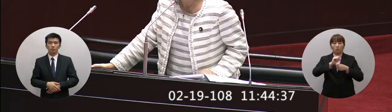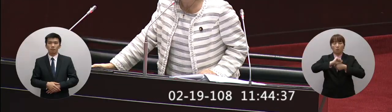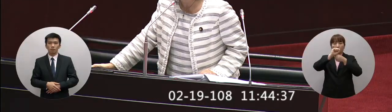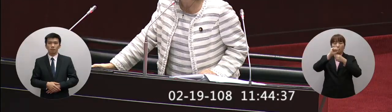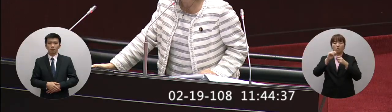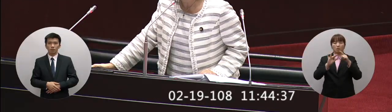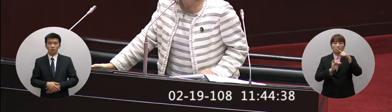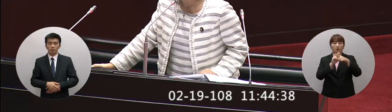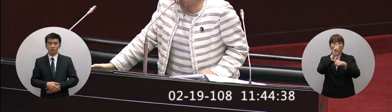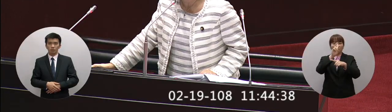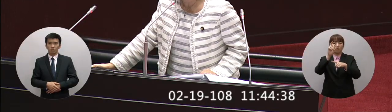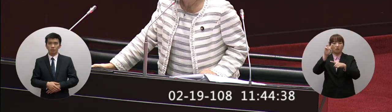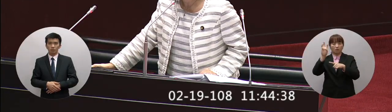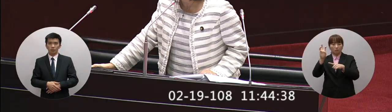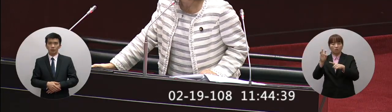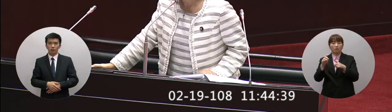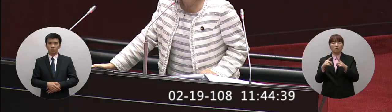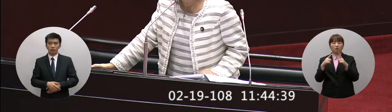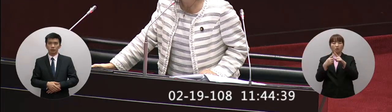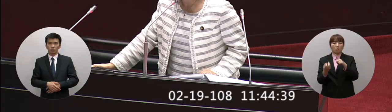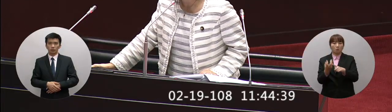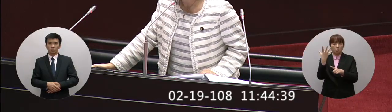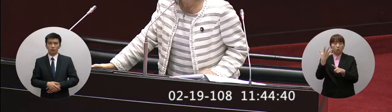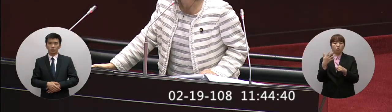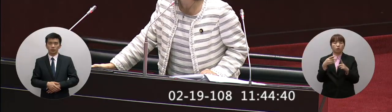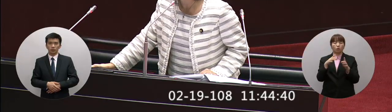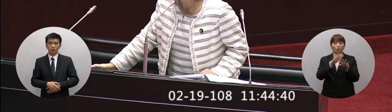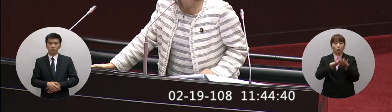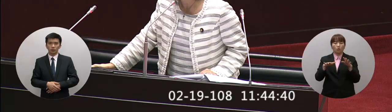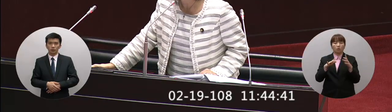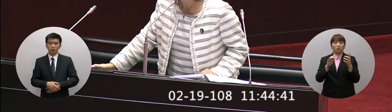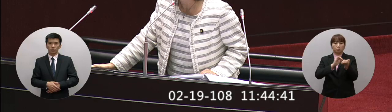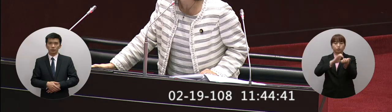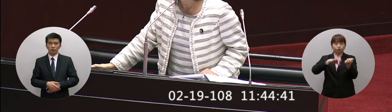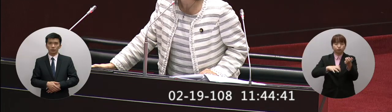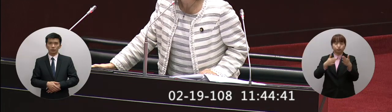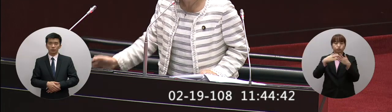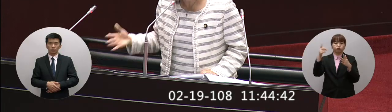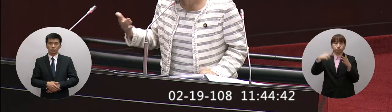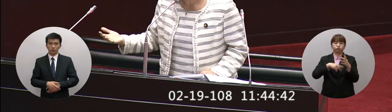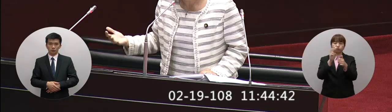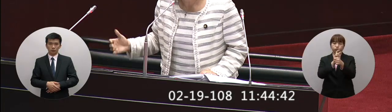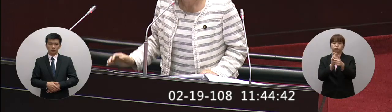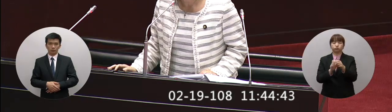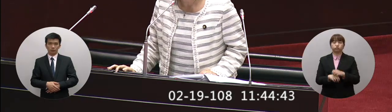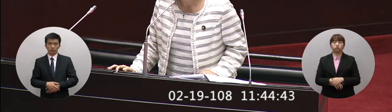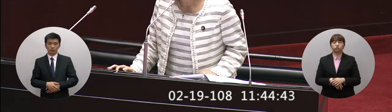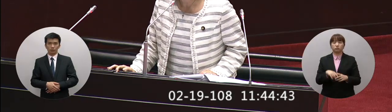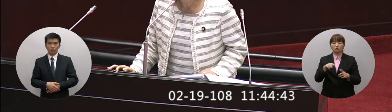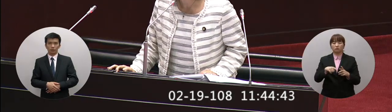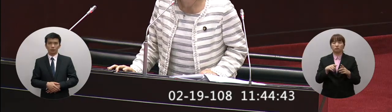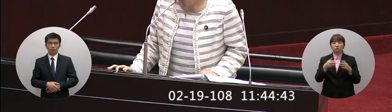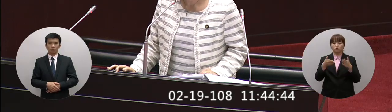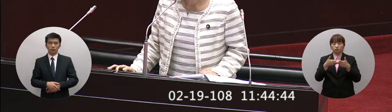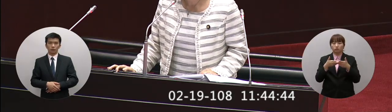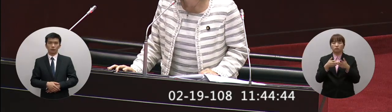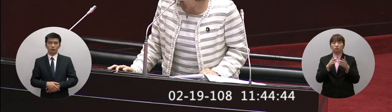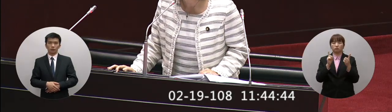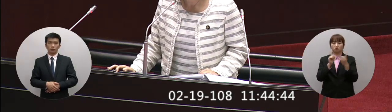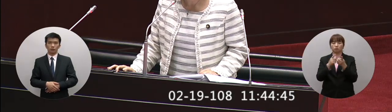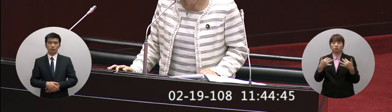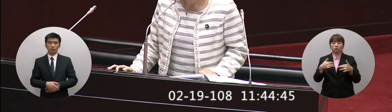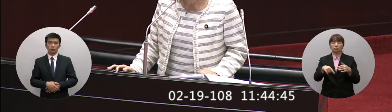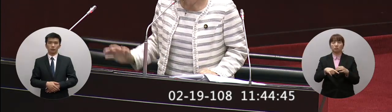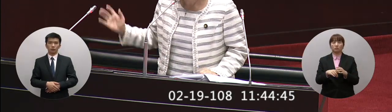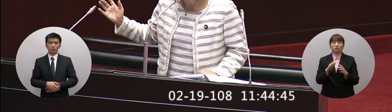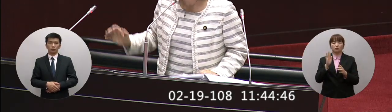20%、30%的老人人口的时候，我们真的有人会来医院照顾人？ 好，这个也是我们一定要面对的一个课题，然后所以我